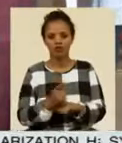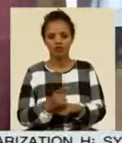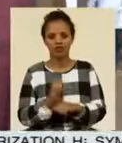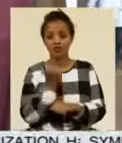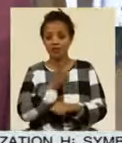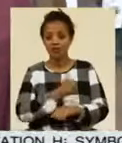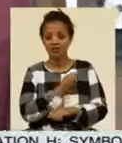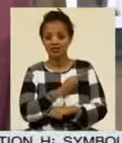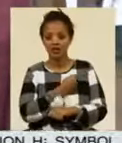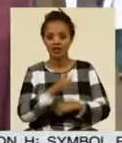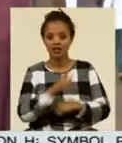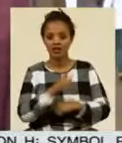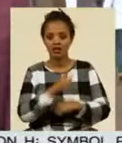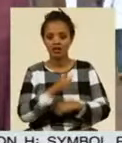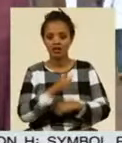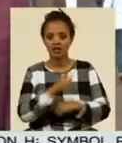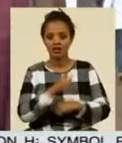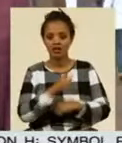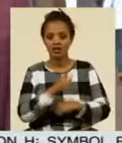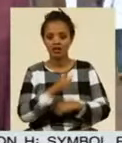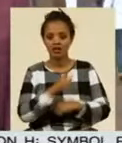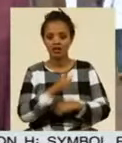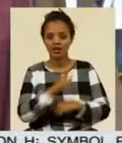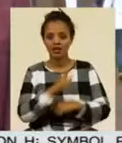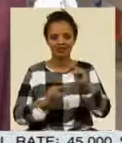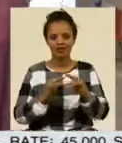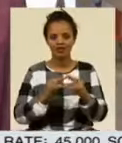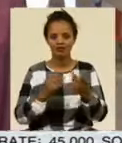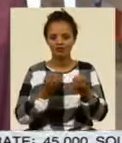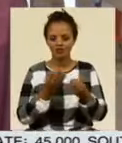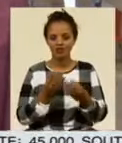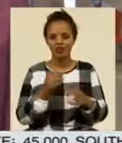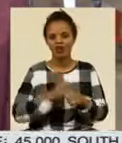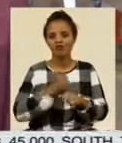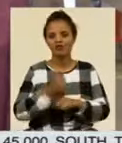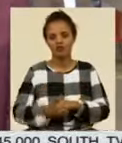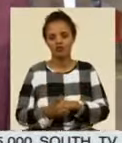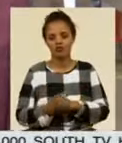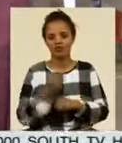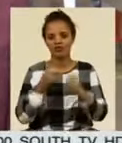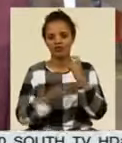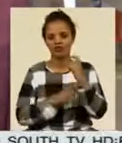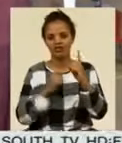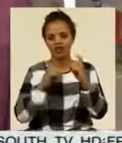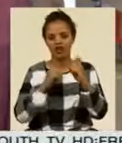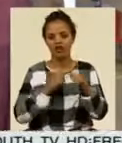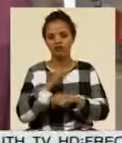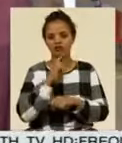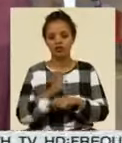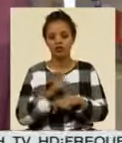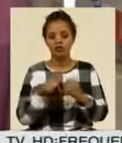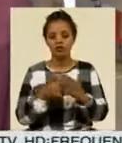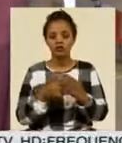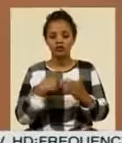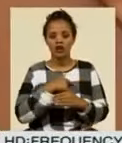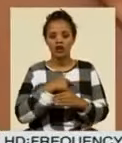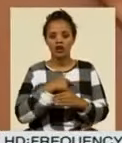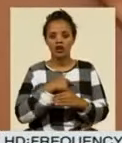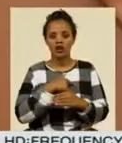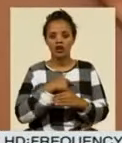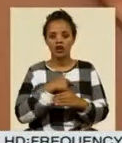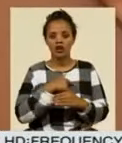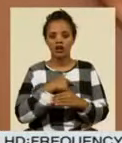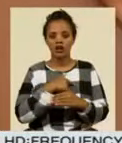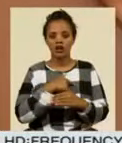ክትባት ዓለም ላይ ሲሰራ የተለያዩ ሙከራዎችን ኤክስፐሪመንቶችን አልፎ ነው። ስለዚህ እኛ ጋር የመጣው ክትባት በአፍሪካ ሀገር የተለያዩ አካባቢዎች